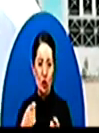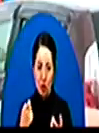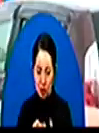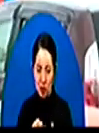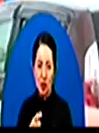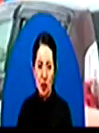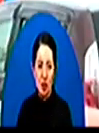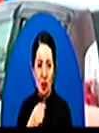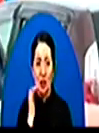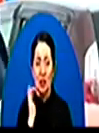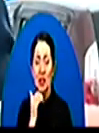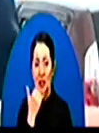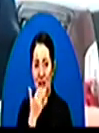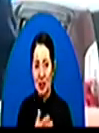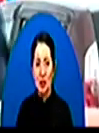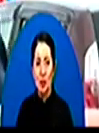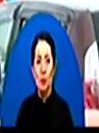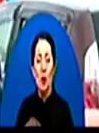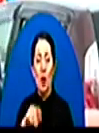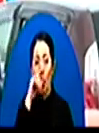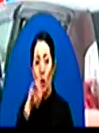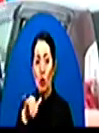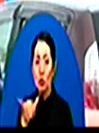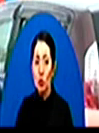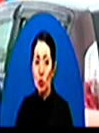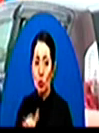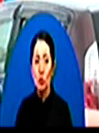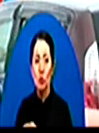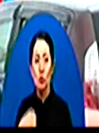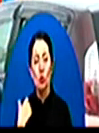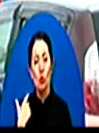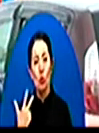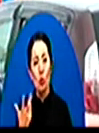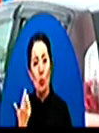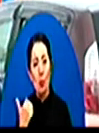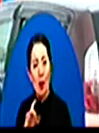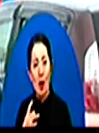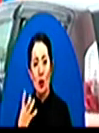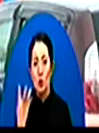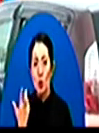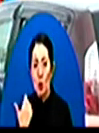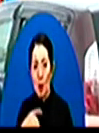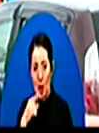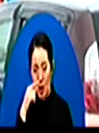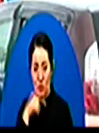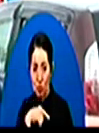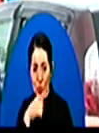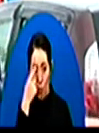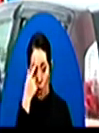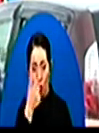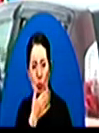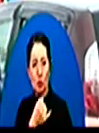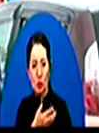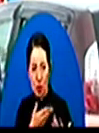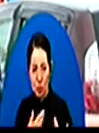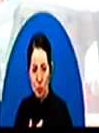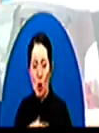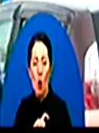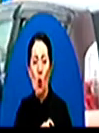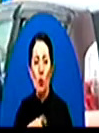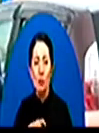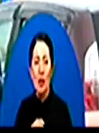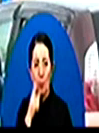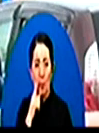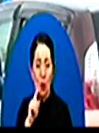байна. Оросын холбооны улсын үйлчлэл байдаг энэ 3-4-р байрыг одоо Монголын тал шилжүүлж өгөөч. Бид болчихж авья гэдэг хүсэл тавьсан.